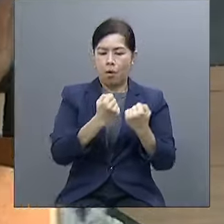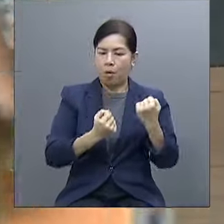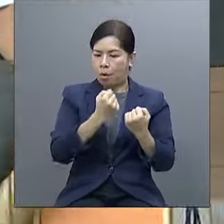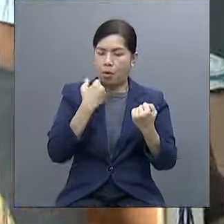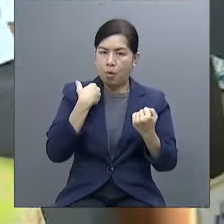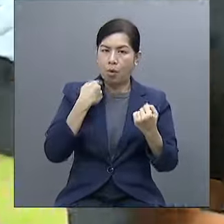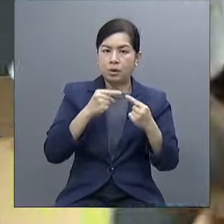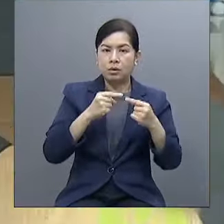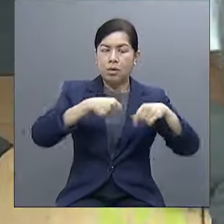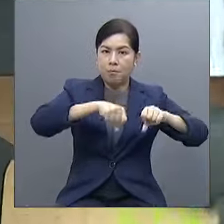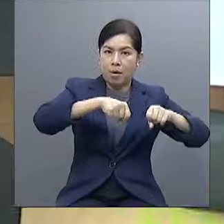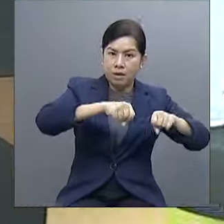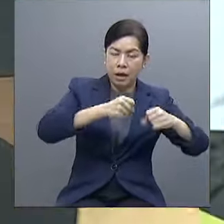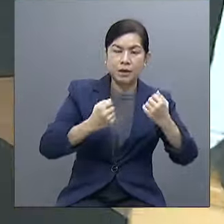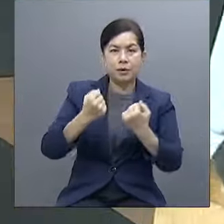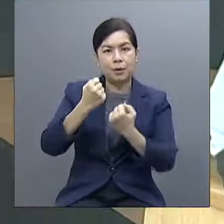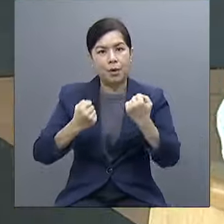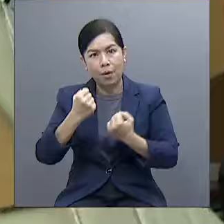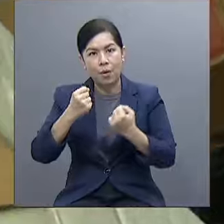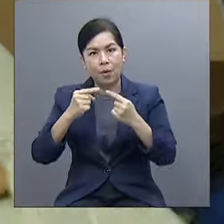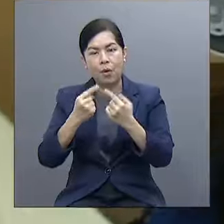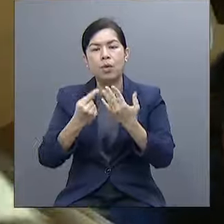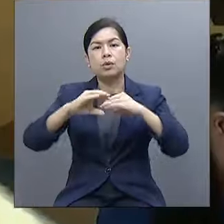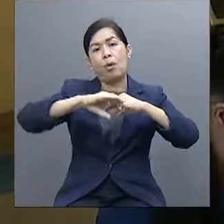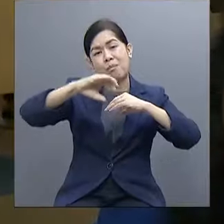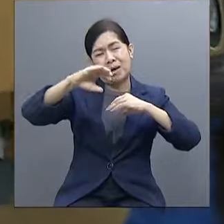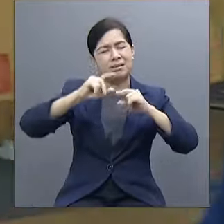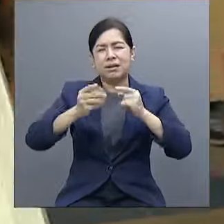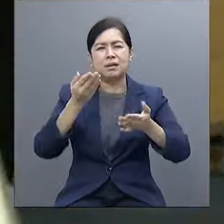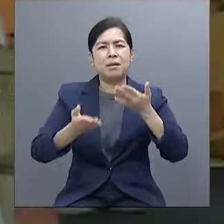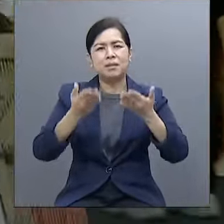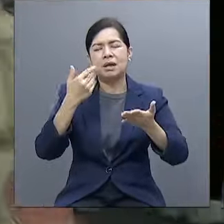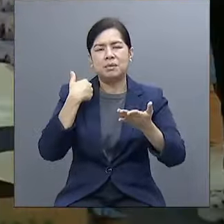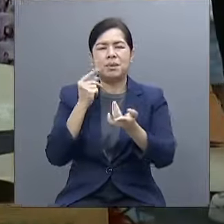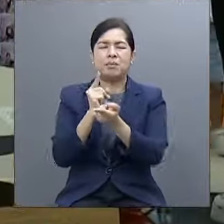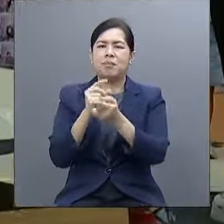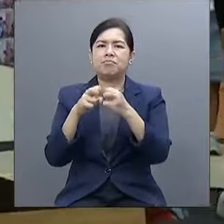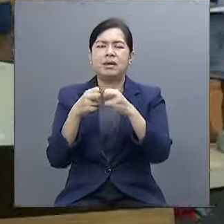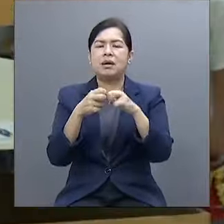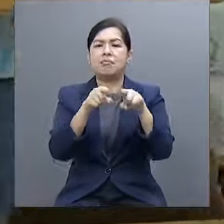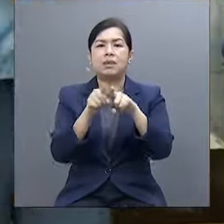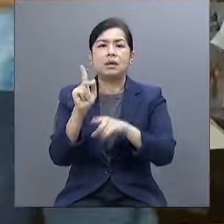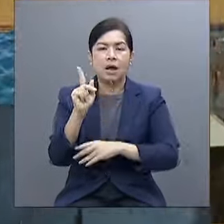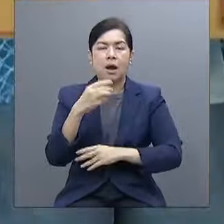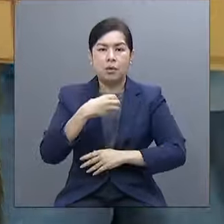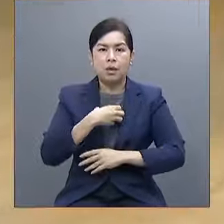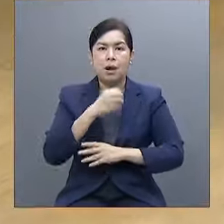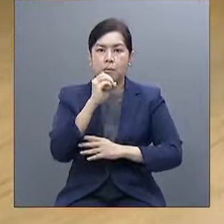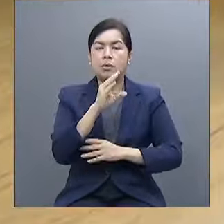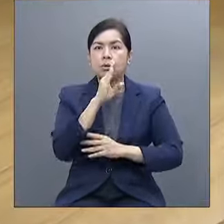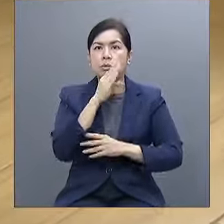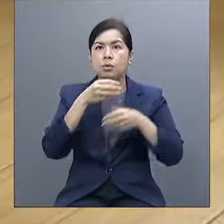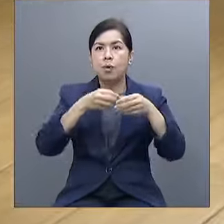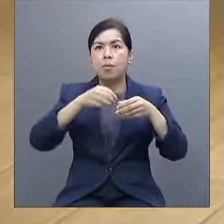ทั้งมอเตอร์ไซค์หรือว่ารถยนต์รถบัสขนาดใหญ่อย่างที่เจอสถานการณ์มาแล้วเนี่ยอยากให้เด็กๆรู้ว่าถ้าอยู่บนรถเขาจะ